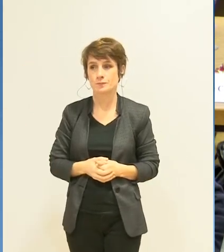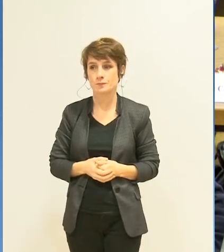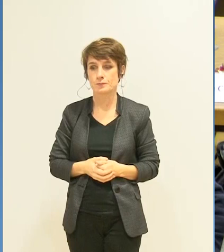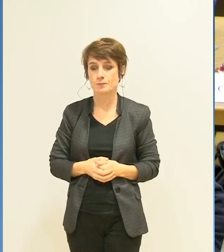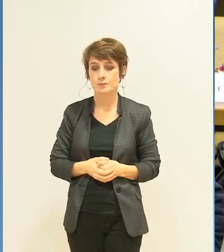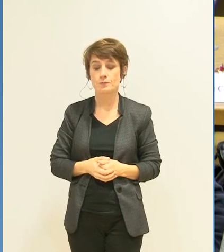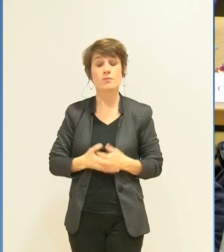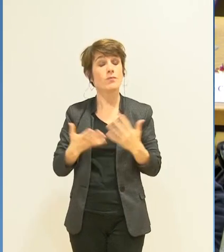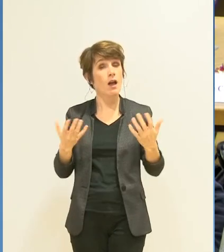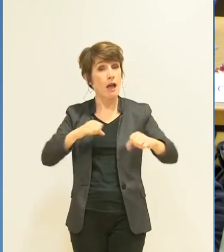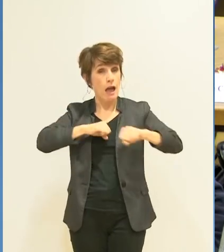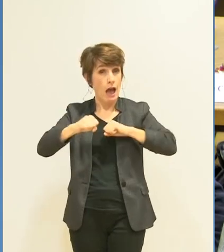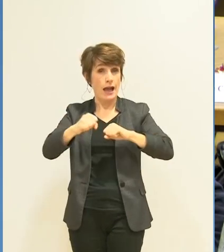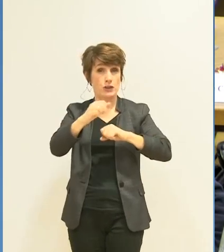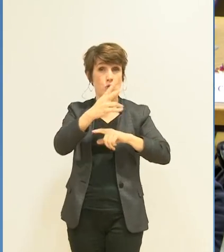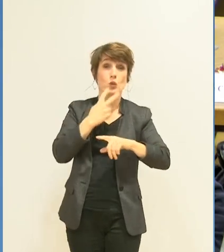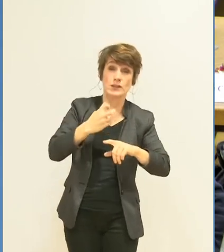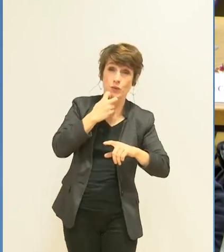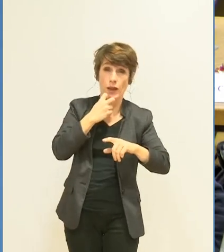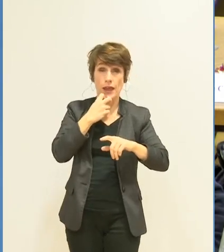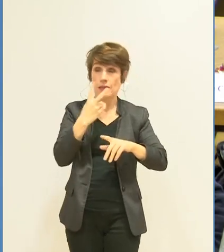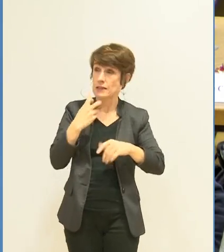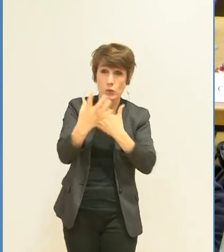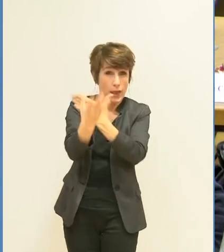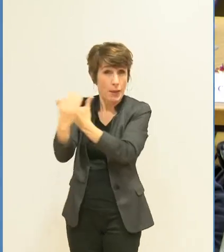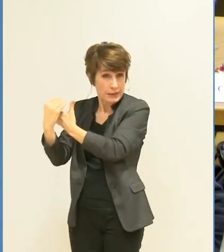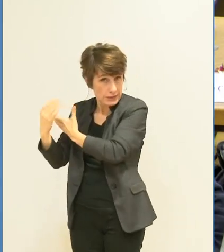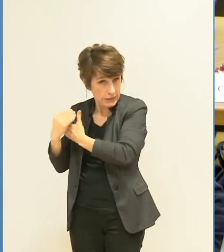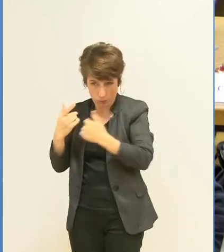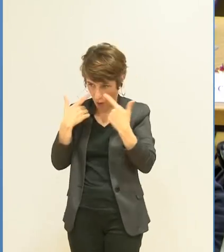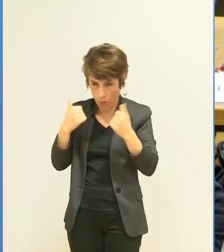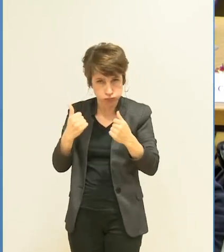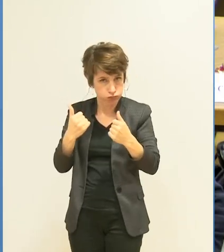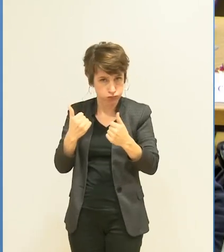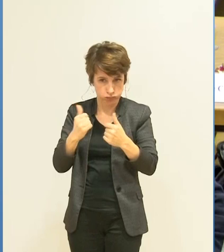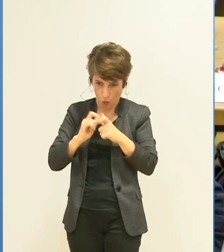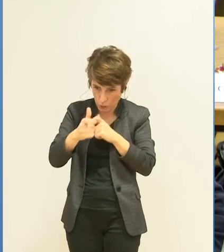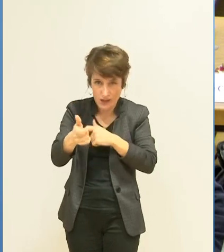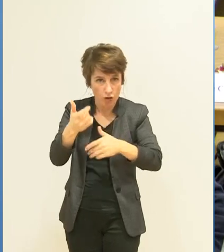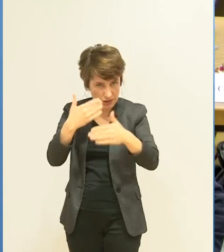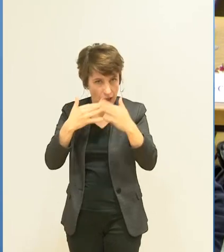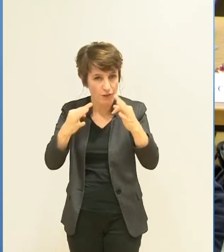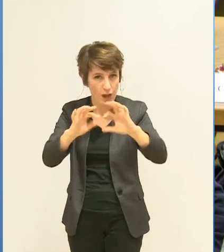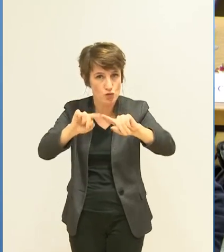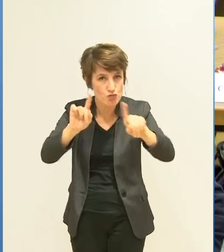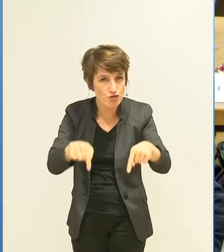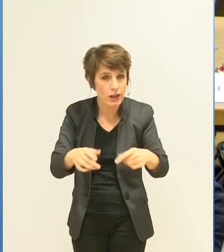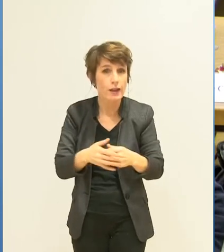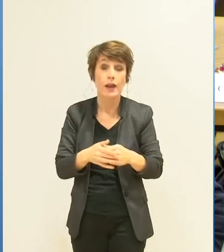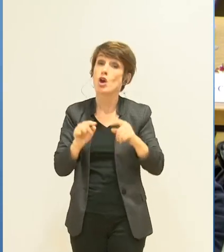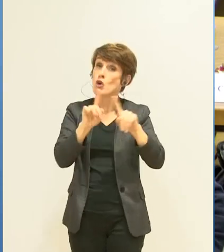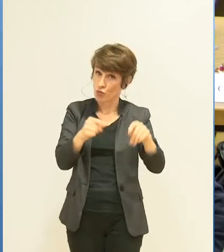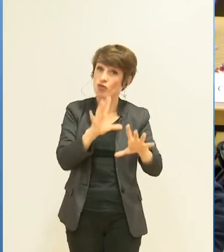action citoyenne cette participation suis très citoyenne se traduit donc y compris dans le budget que ce soit le budget participatif